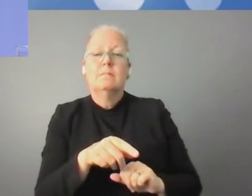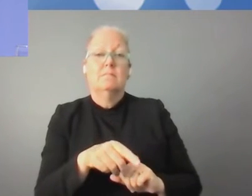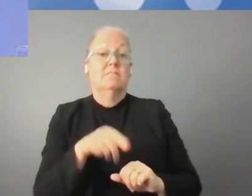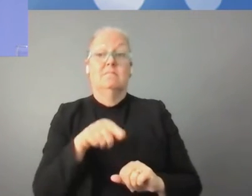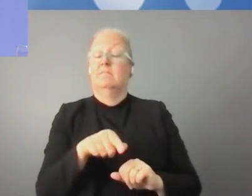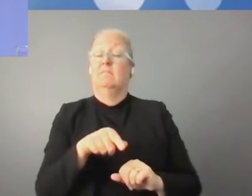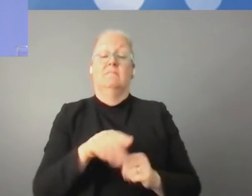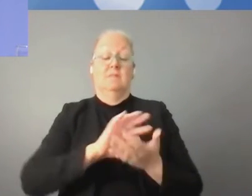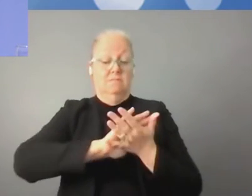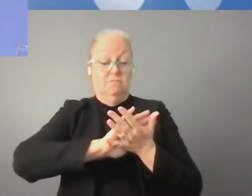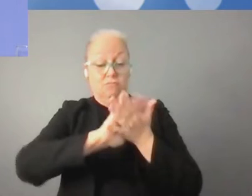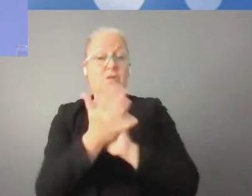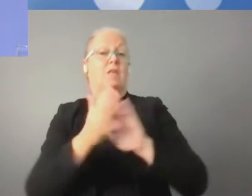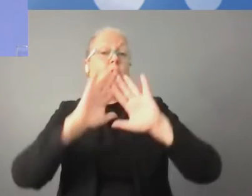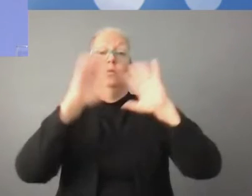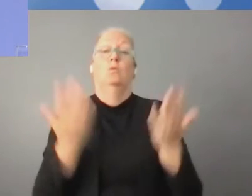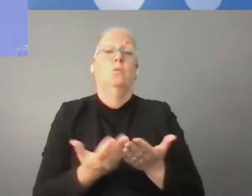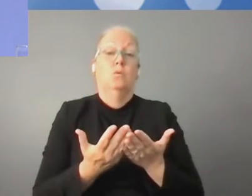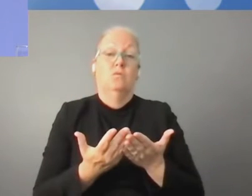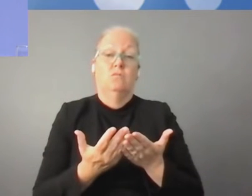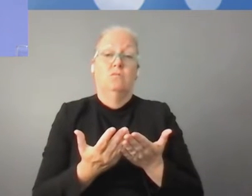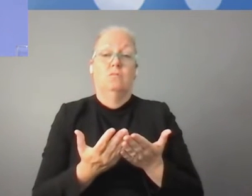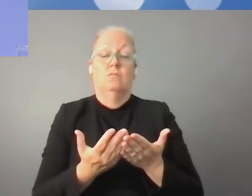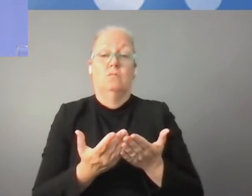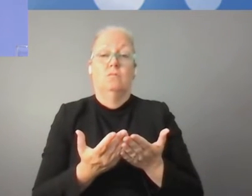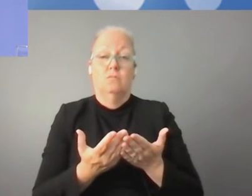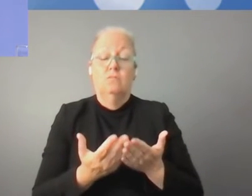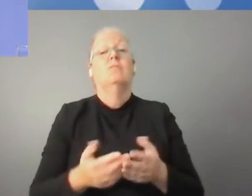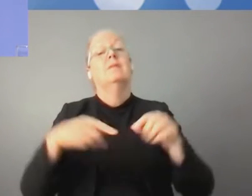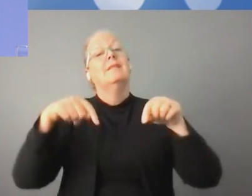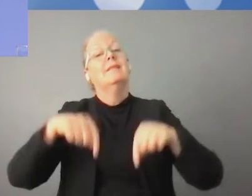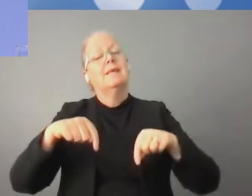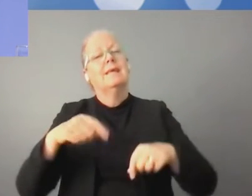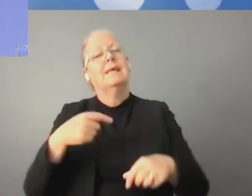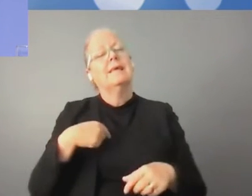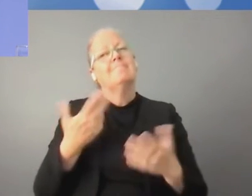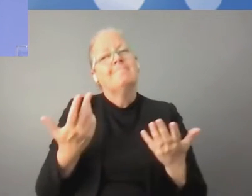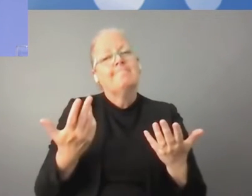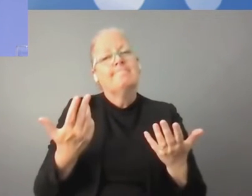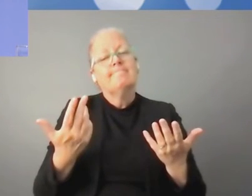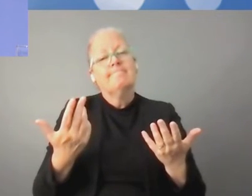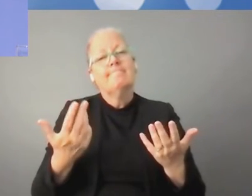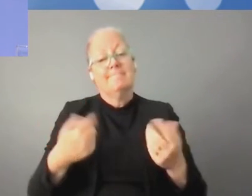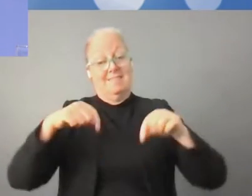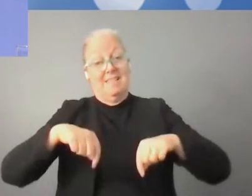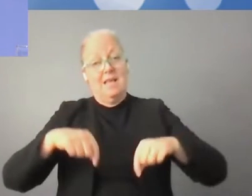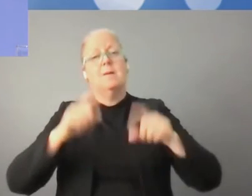мир. Сейчас, по сути дела, нам приходится столкнуться с большими проблемами.